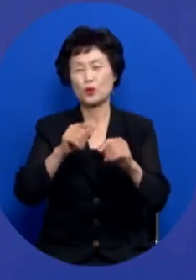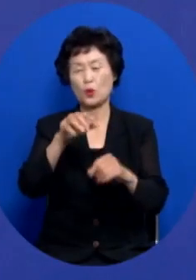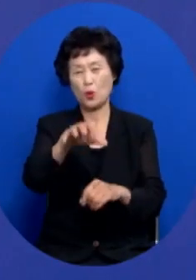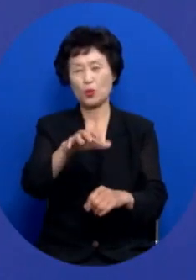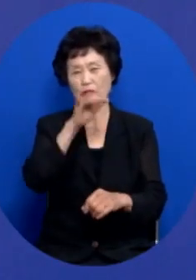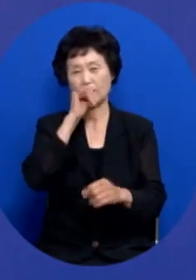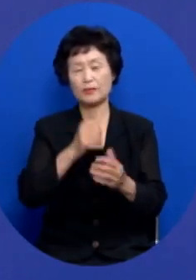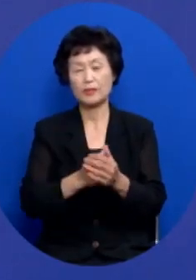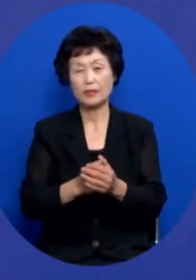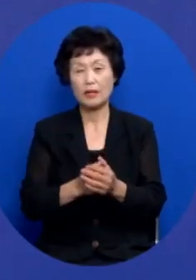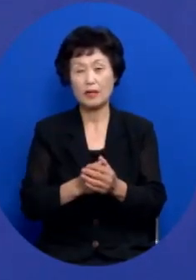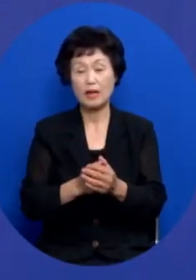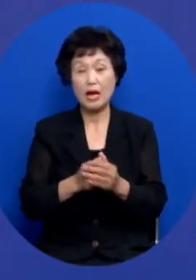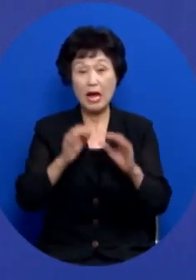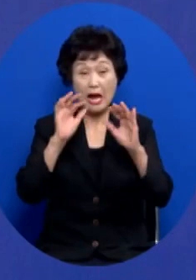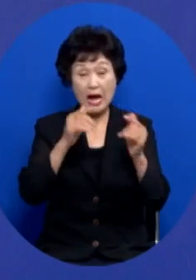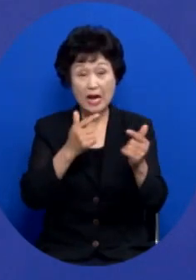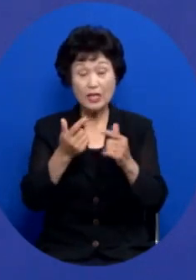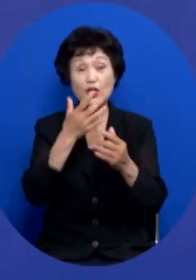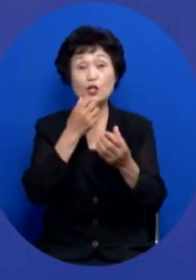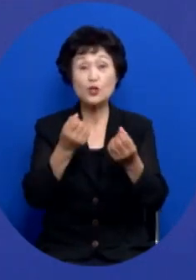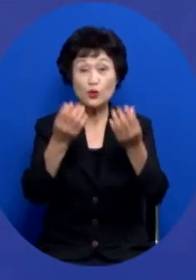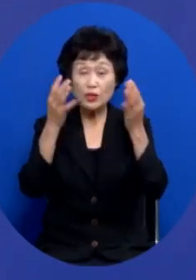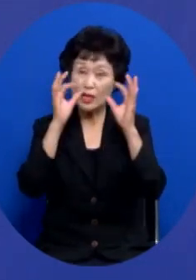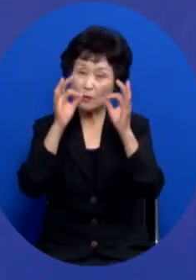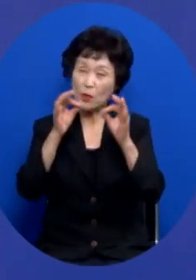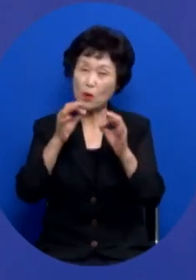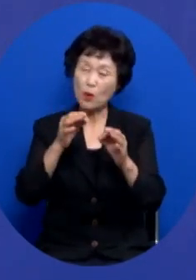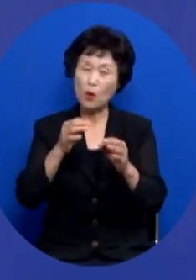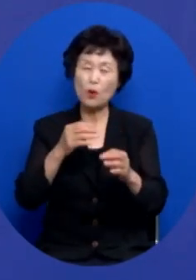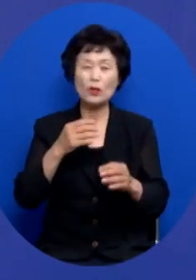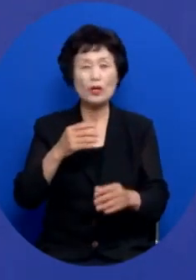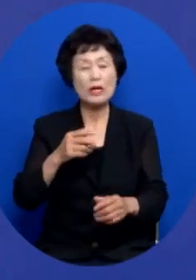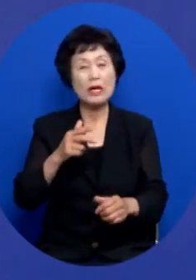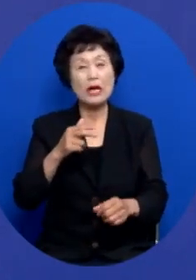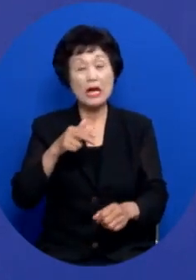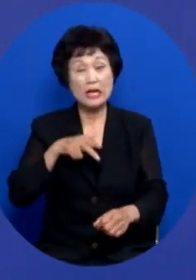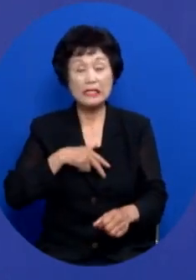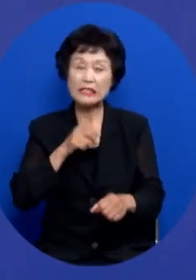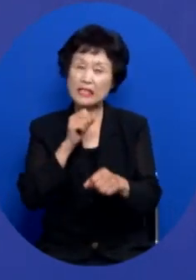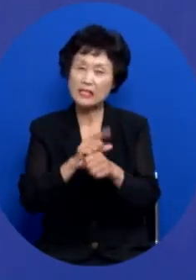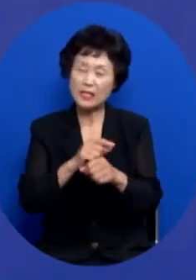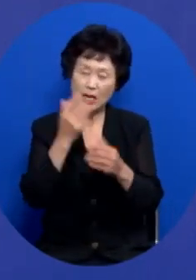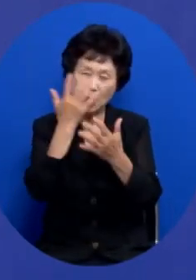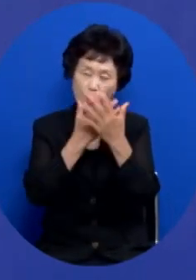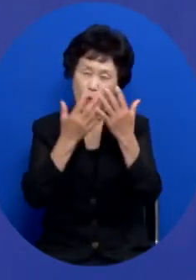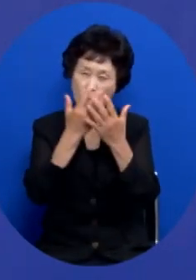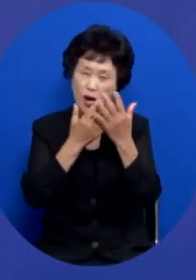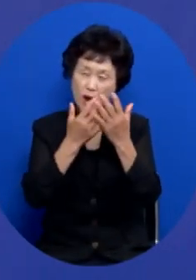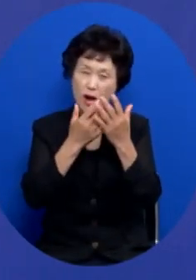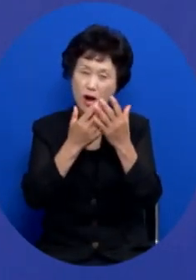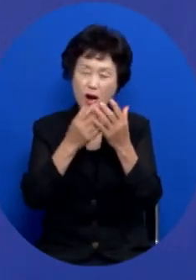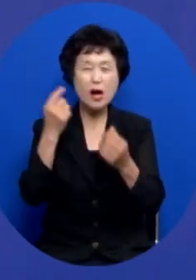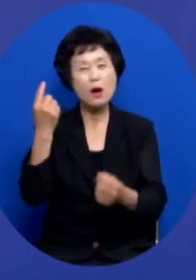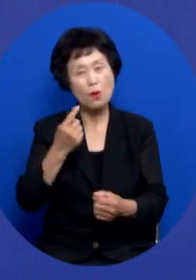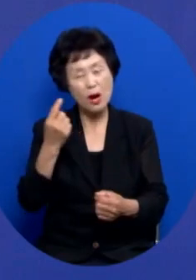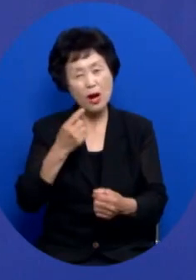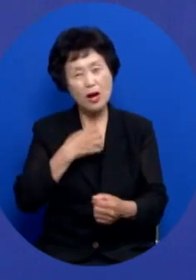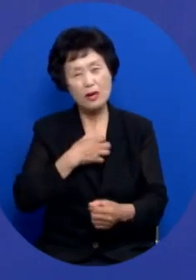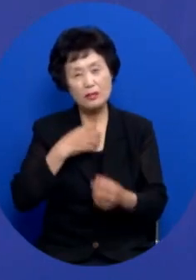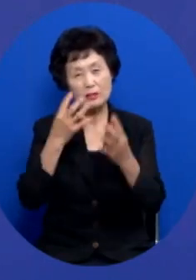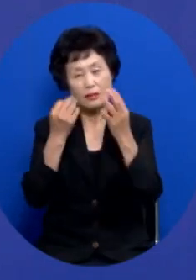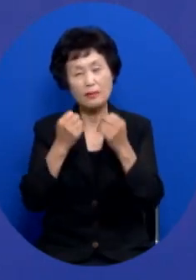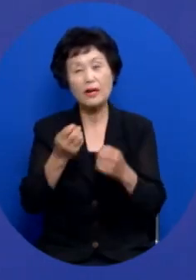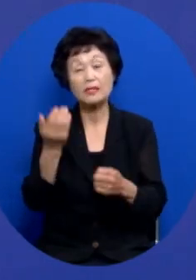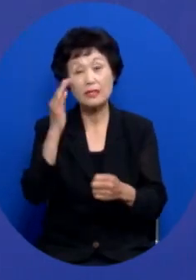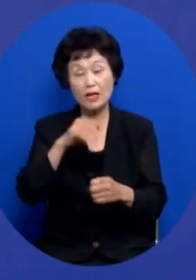안이나 밖에서 어린 학생들이 축제를 보고 가치관 혼란이 오거나 또 혼란이 올 수 있을 만큼 심각해 보입니다. 또 축제에서는